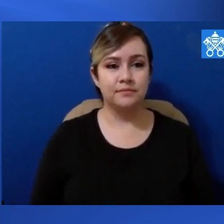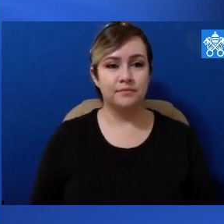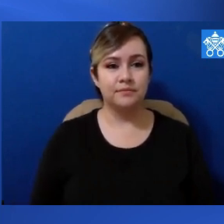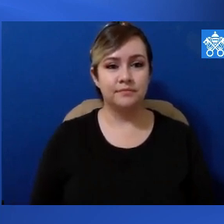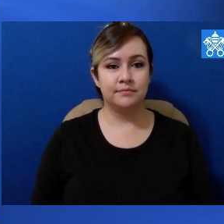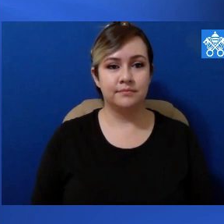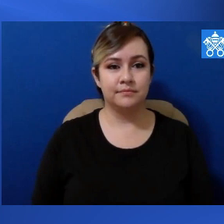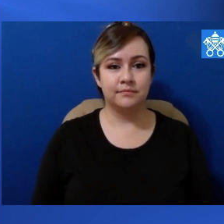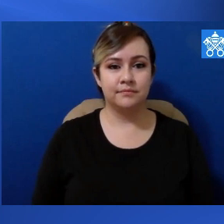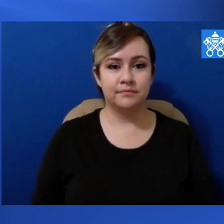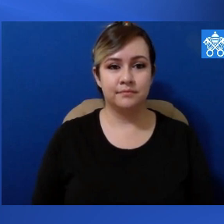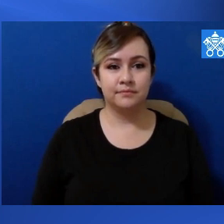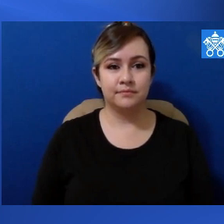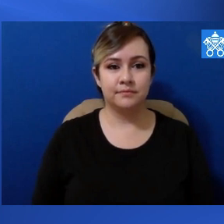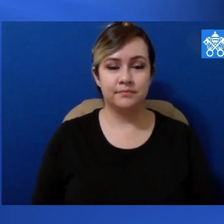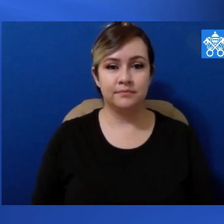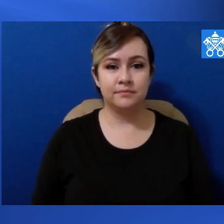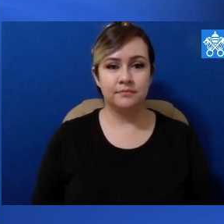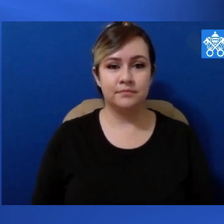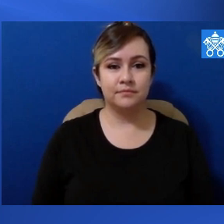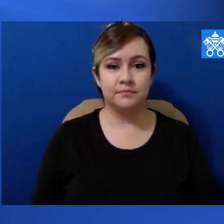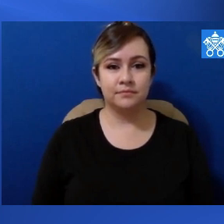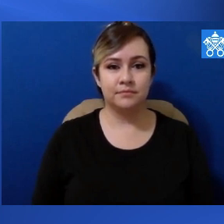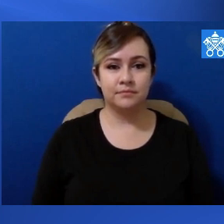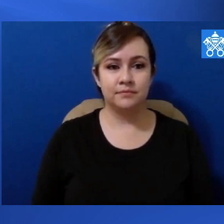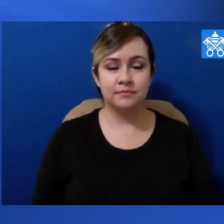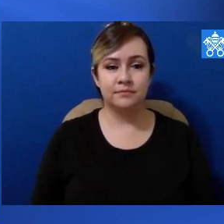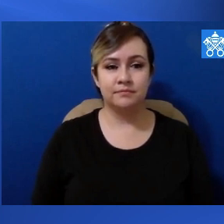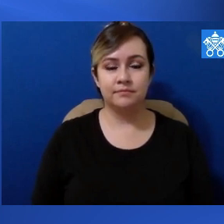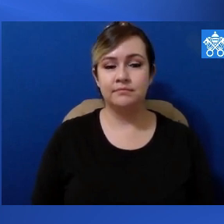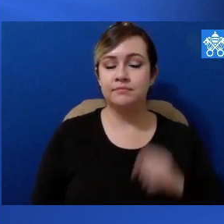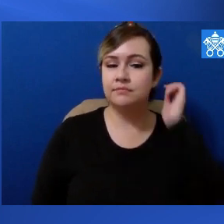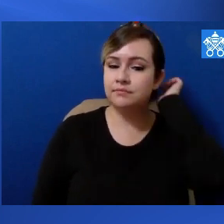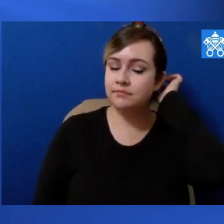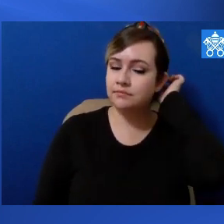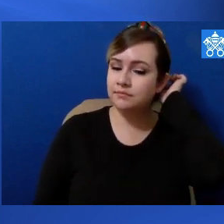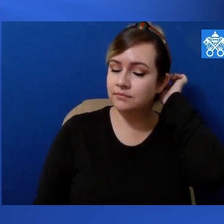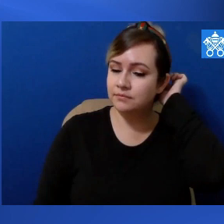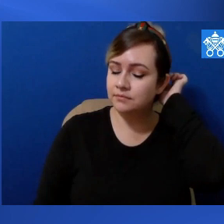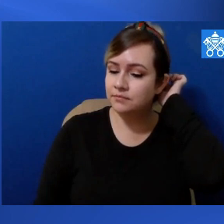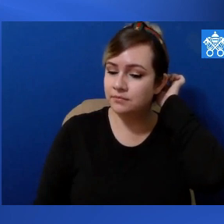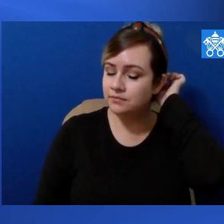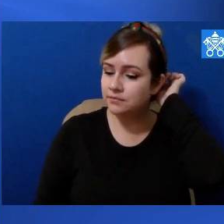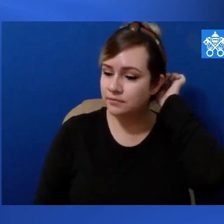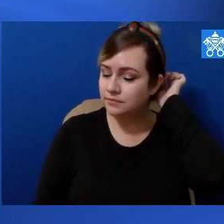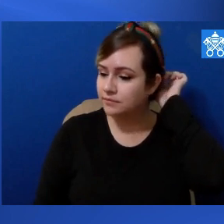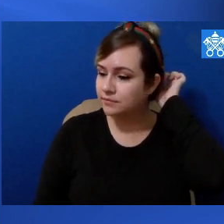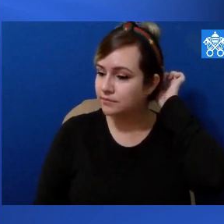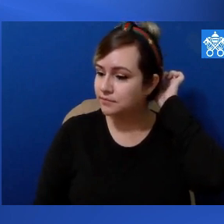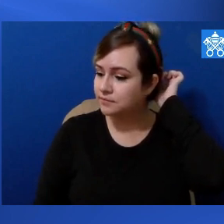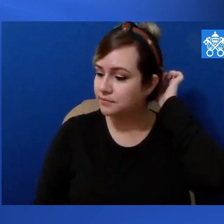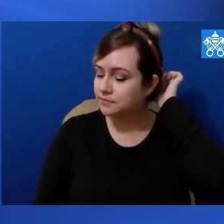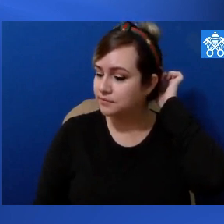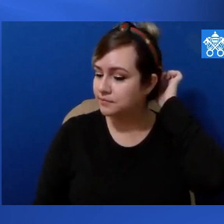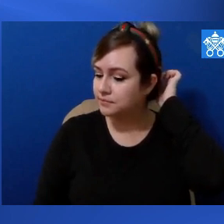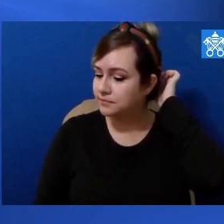sa douce lumière. Les saints brillent d'une lumière réfléchie et montrent dans les simples gestes de